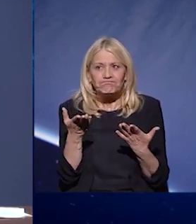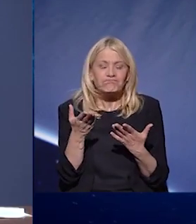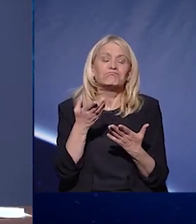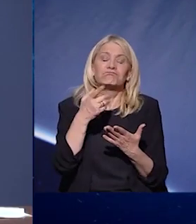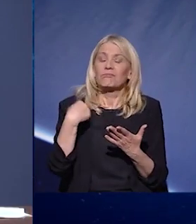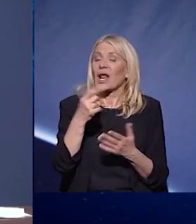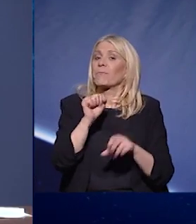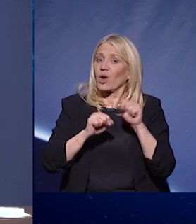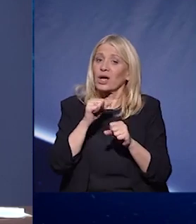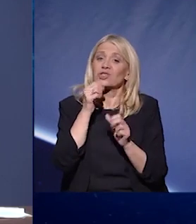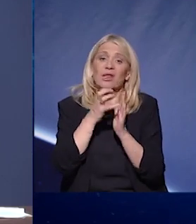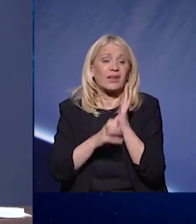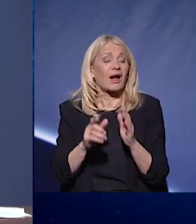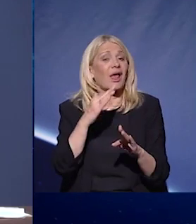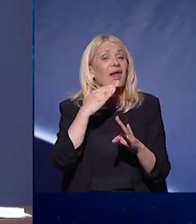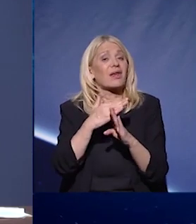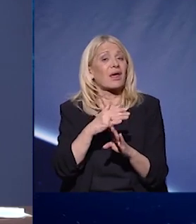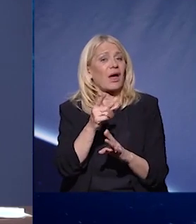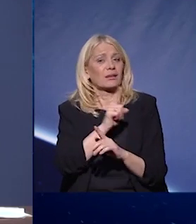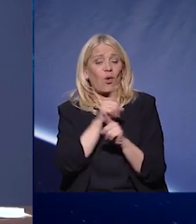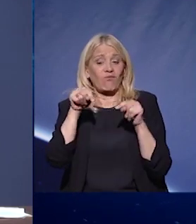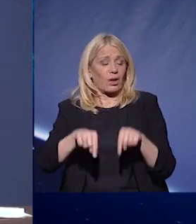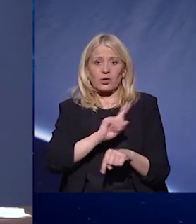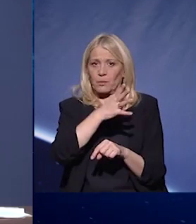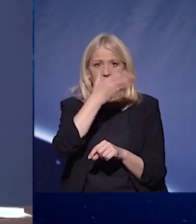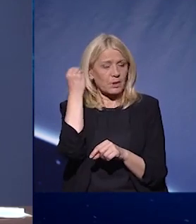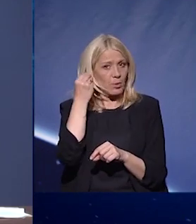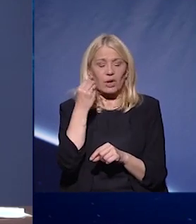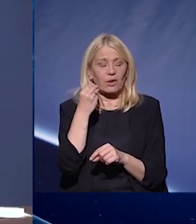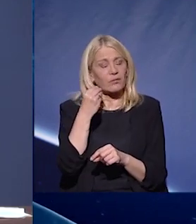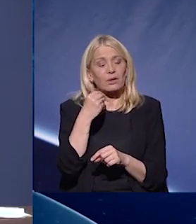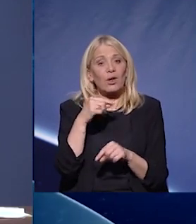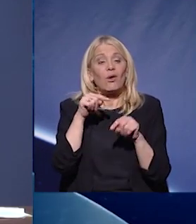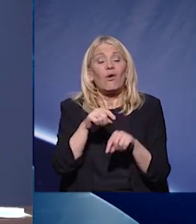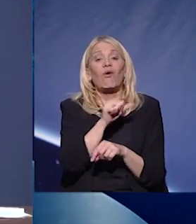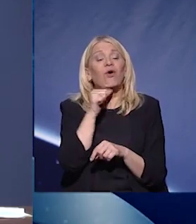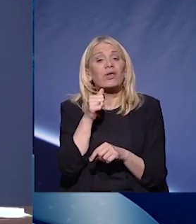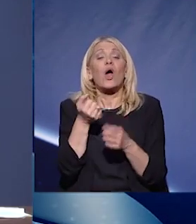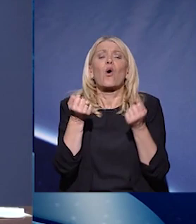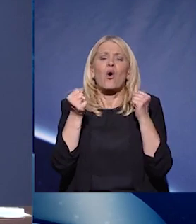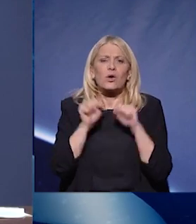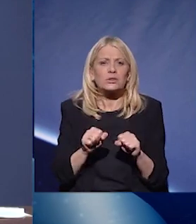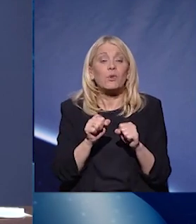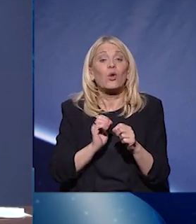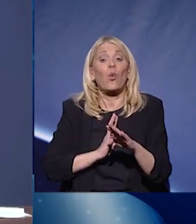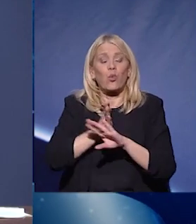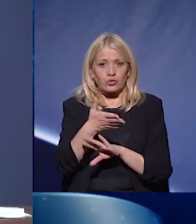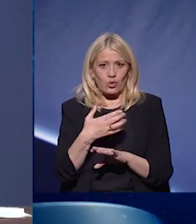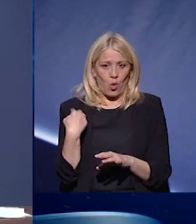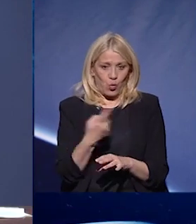racionalno ponašanje i dalje. Nikad mi ovo nećemo zaboraviti. Jednostavno, ovo je ozbiljno ušlo u